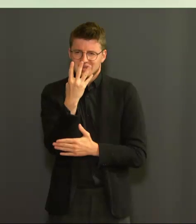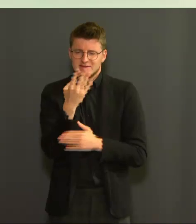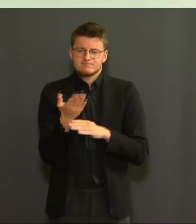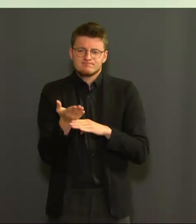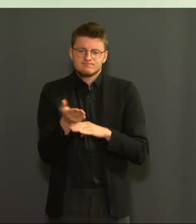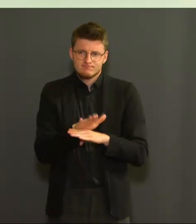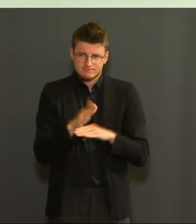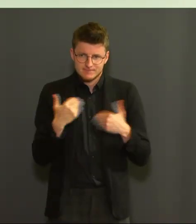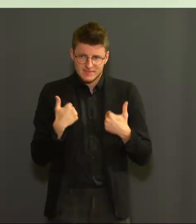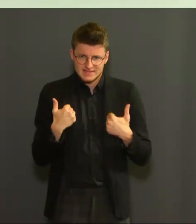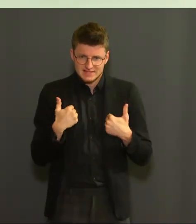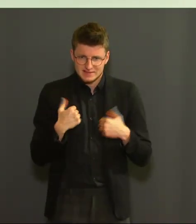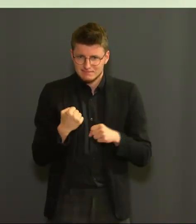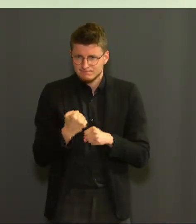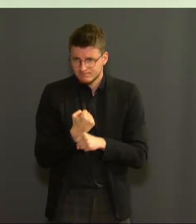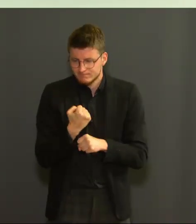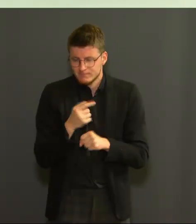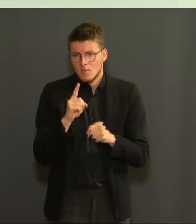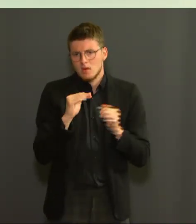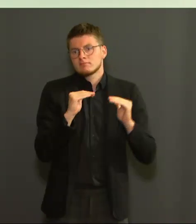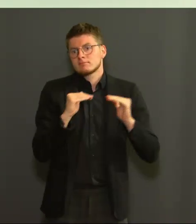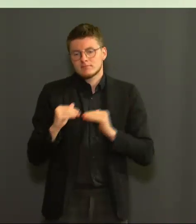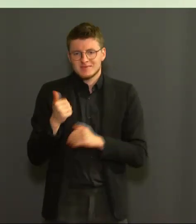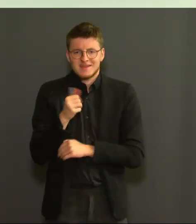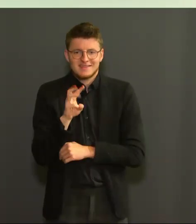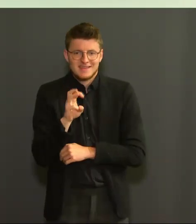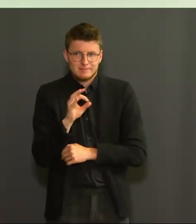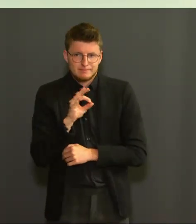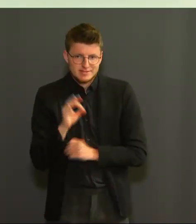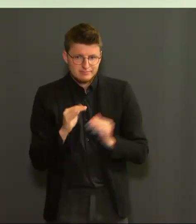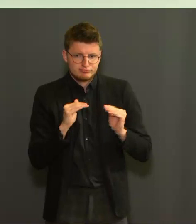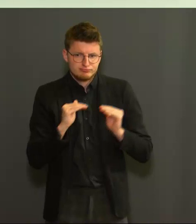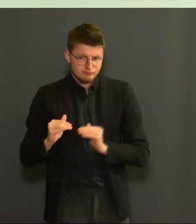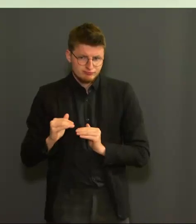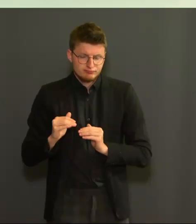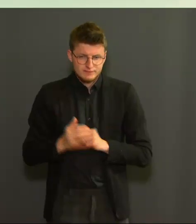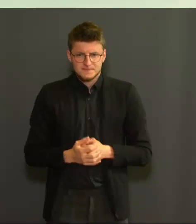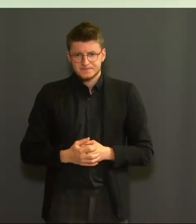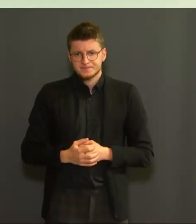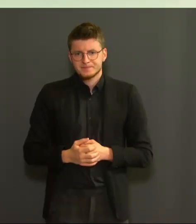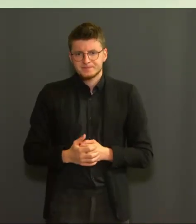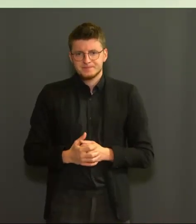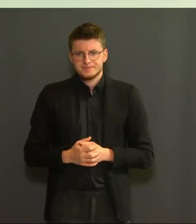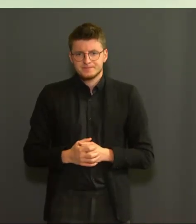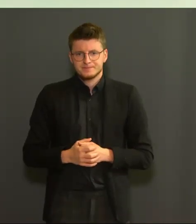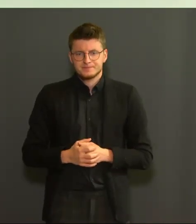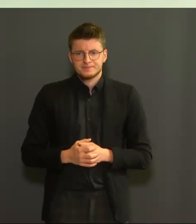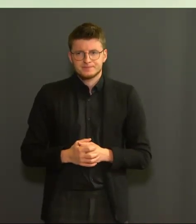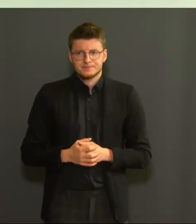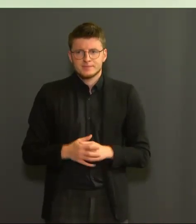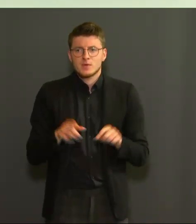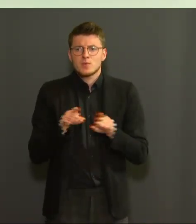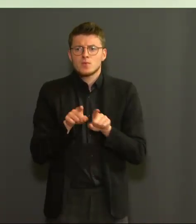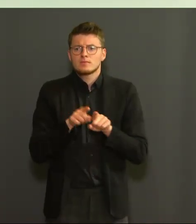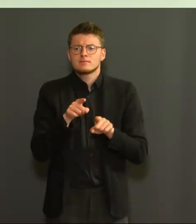van 36% op weekbasis. En net als bij de ziekenhuisopnames blijft ook de gemiddelde leeftijd